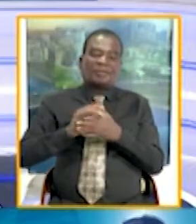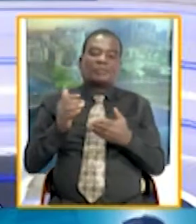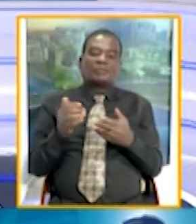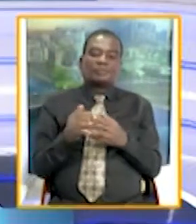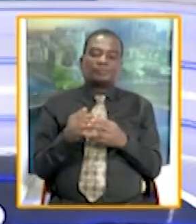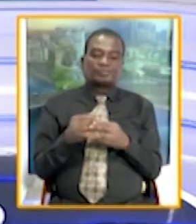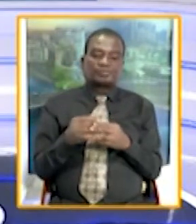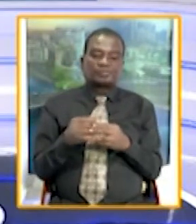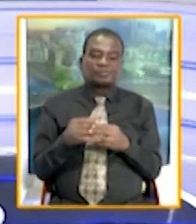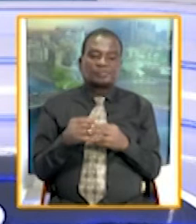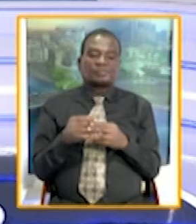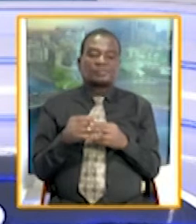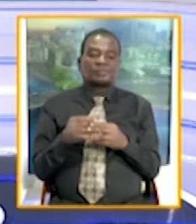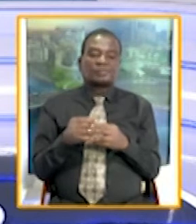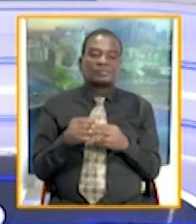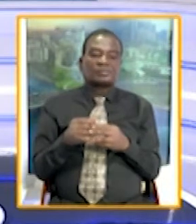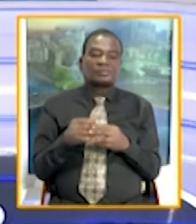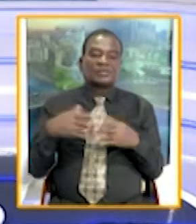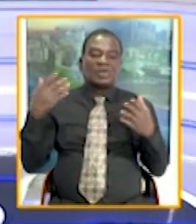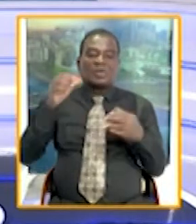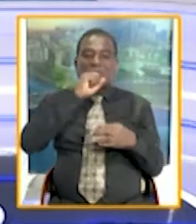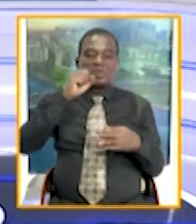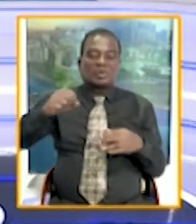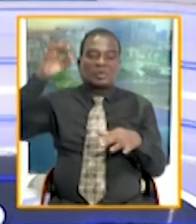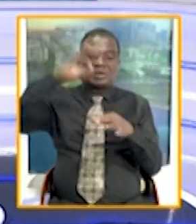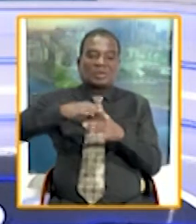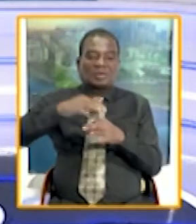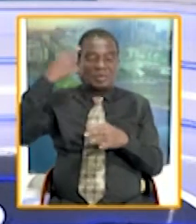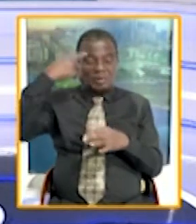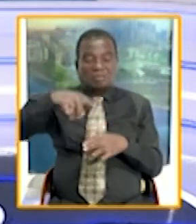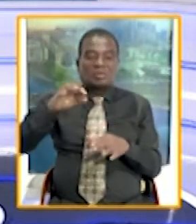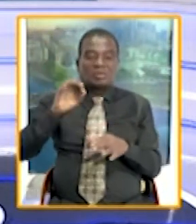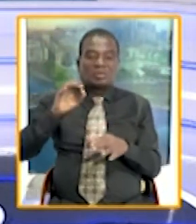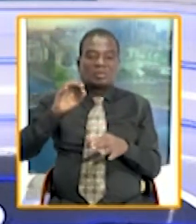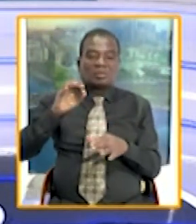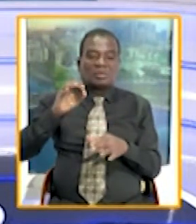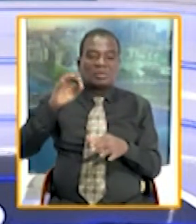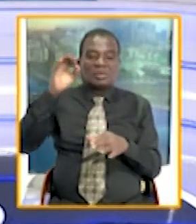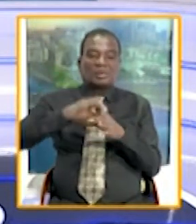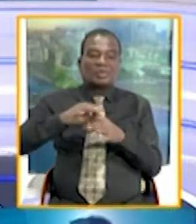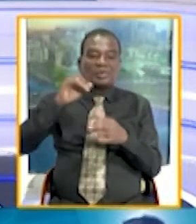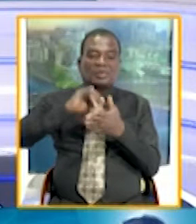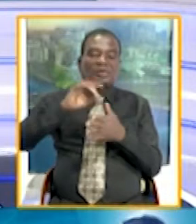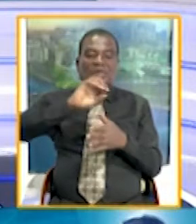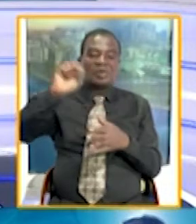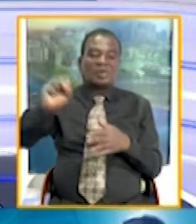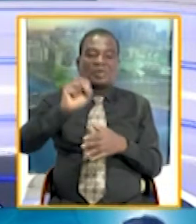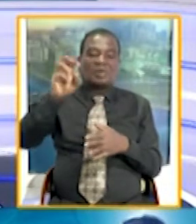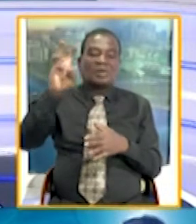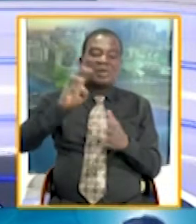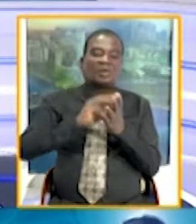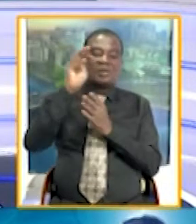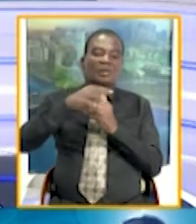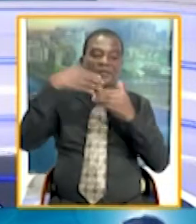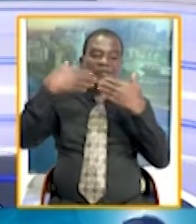Ouattara. La campagne électorale en vue des législatives de ce samedi 6 mars s'est achevée hier